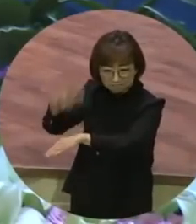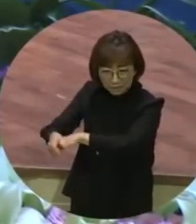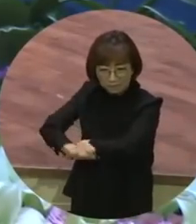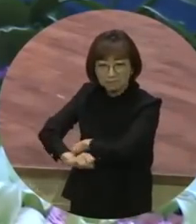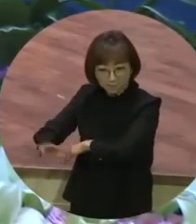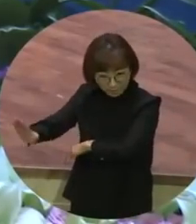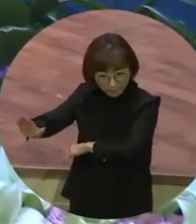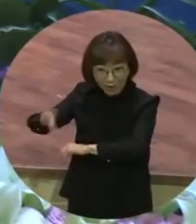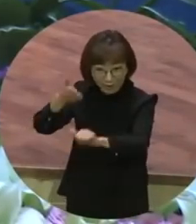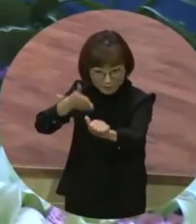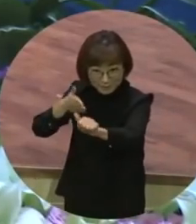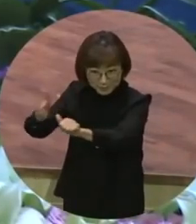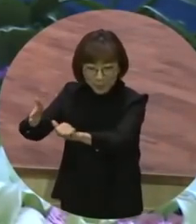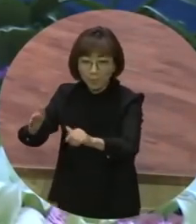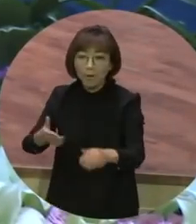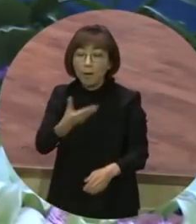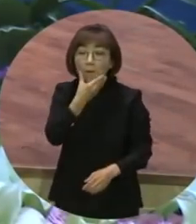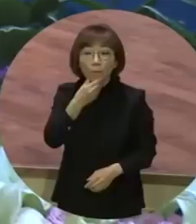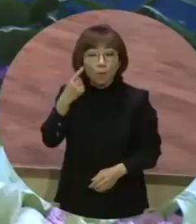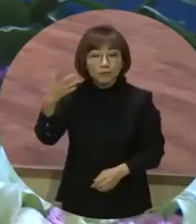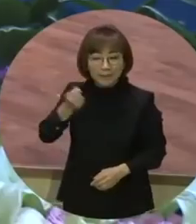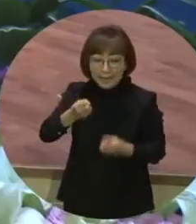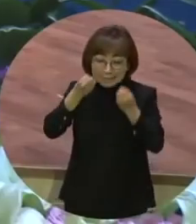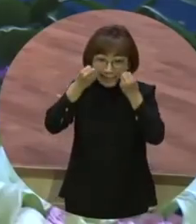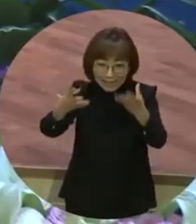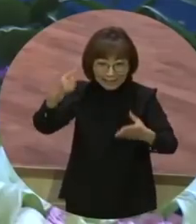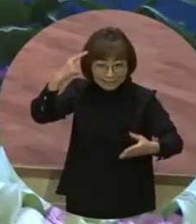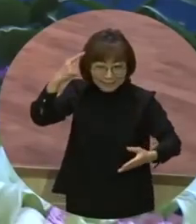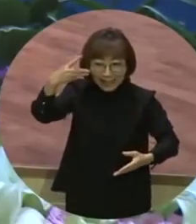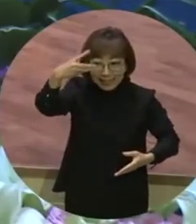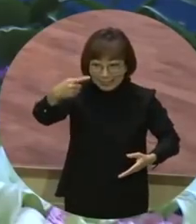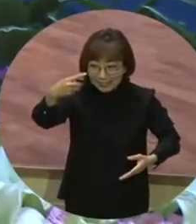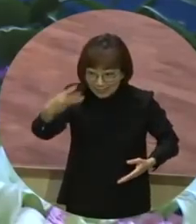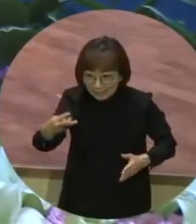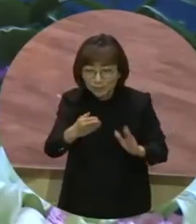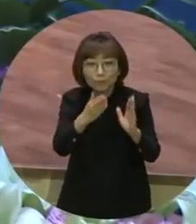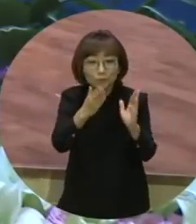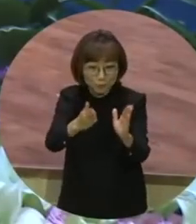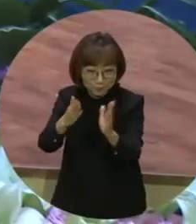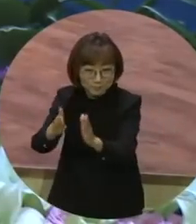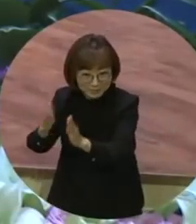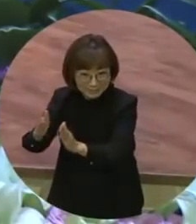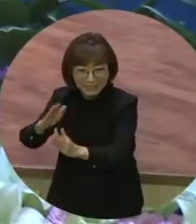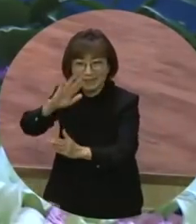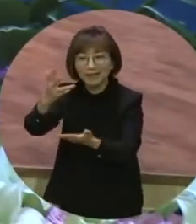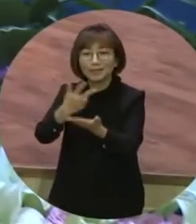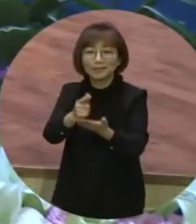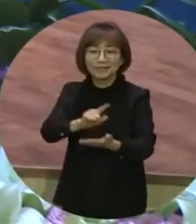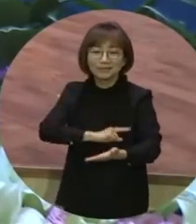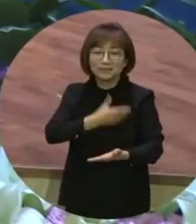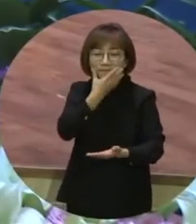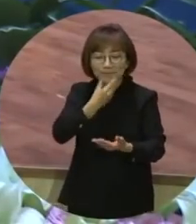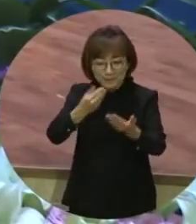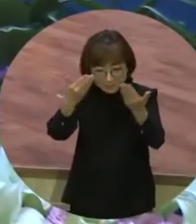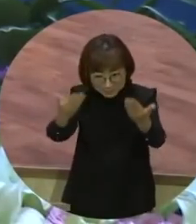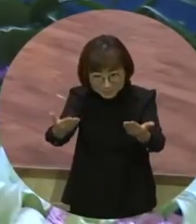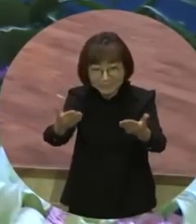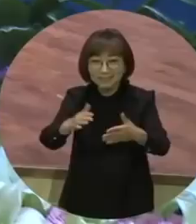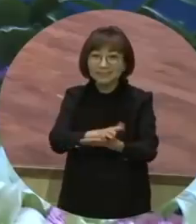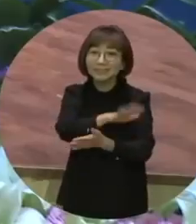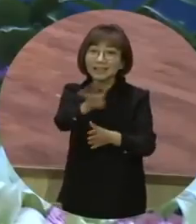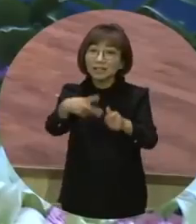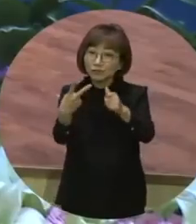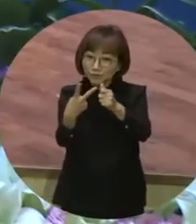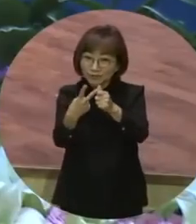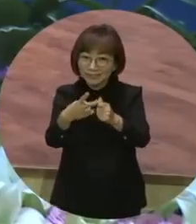갖추는 변화가 우리의 모든 삶에 모든 사회 현장에 일어나기를 점으로 축복합니다. 두